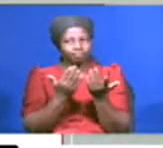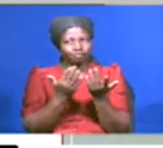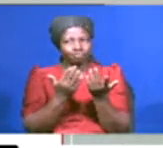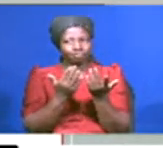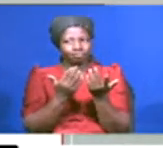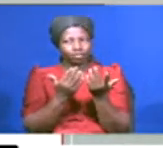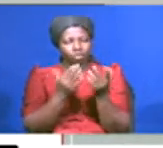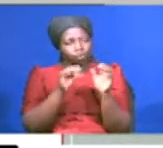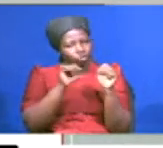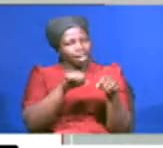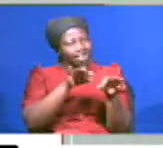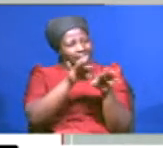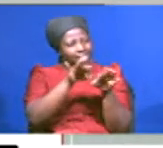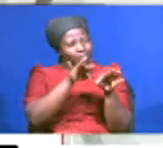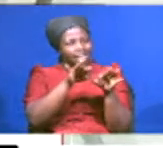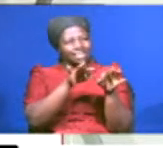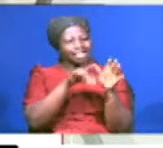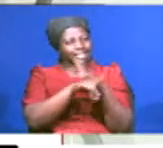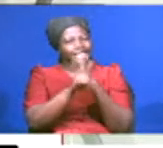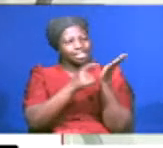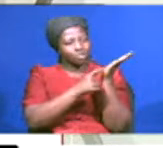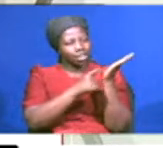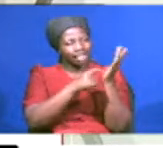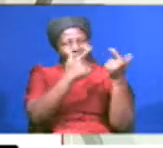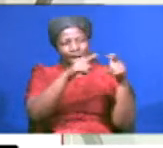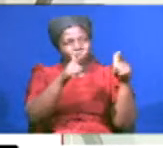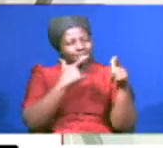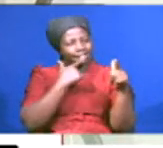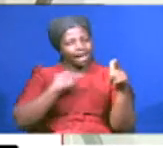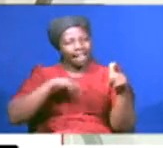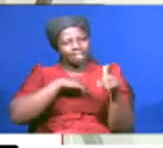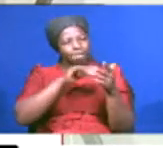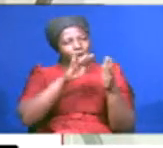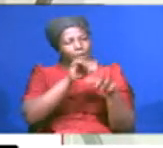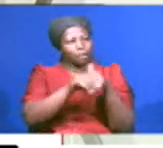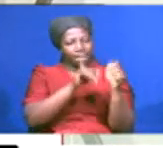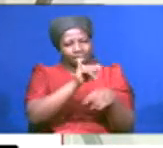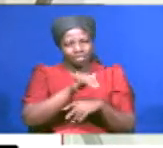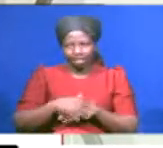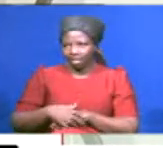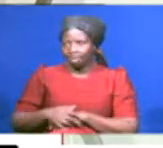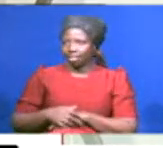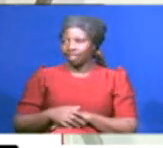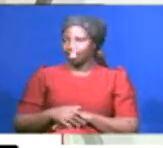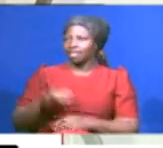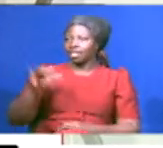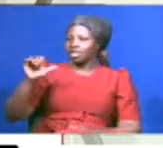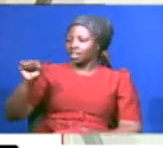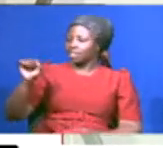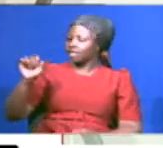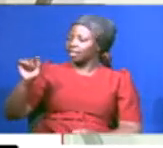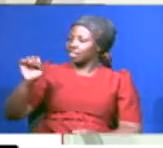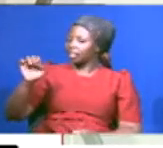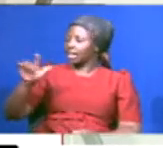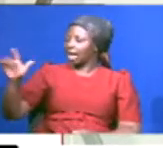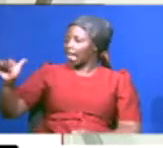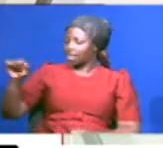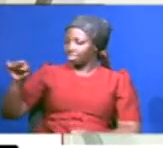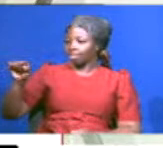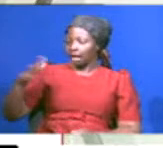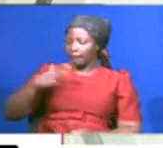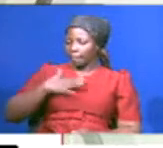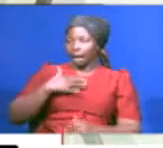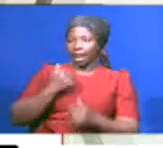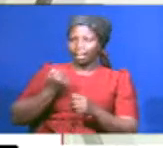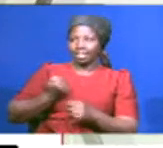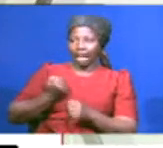Swahili. Tell us more about it. Okay, Stella. She was my girlfriend. I call him